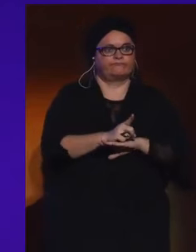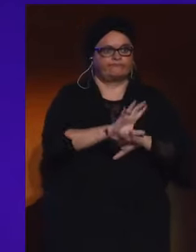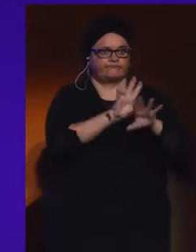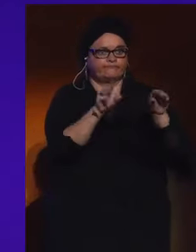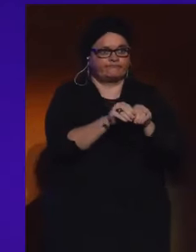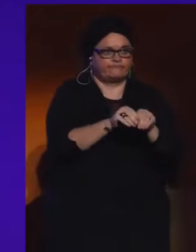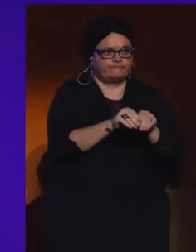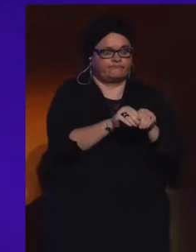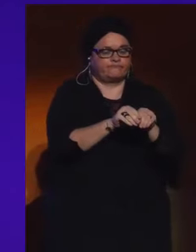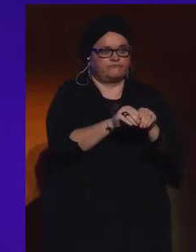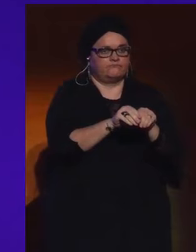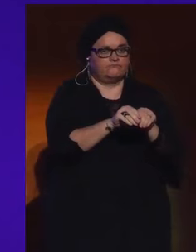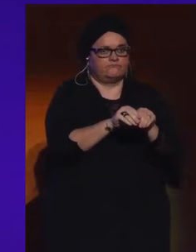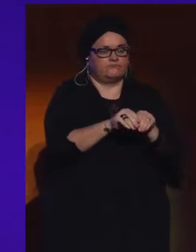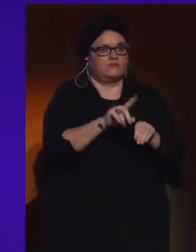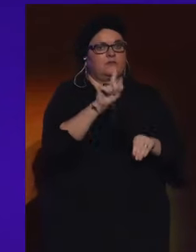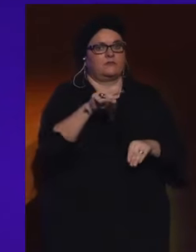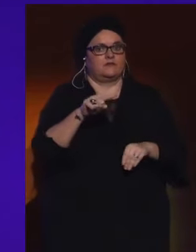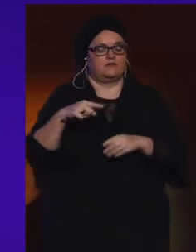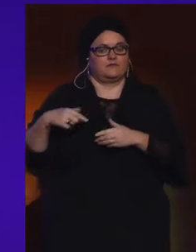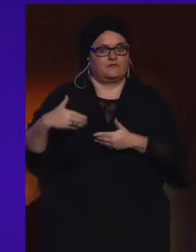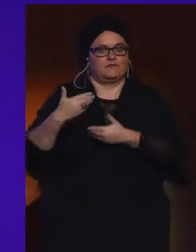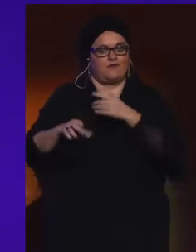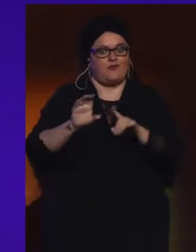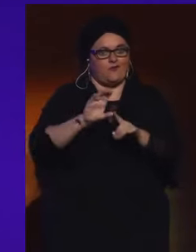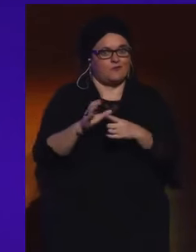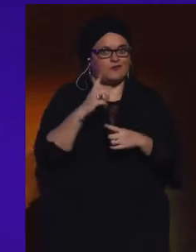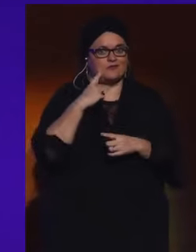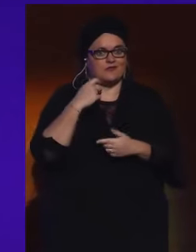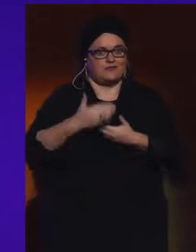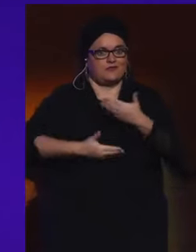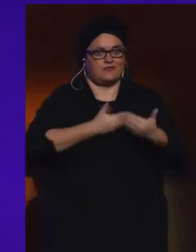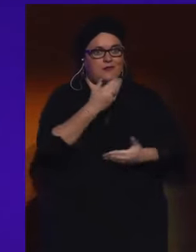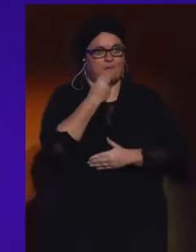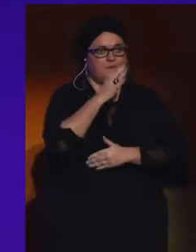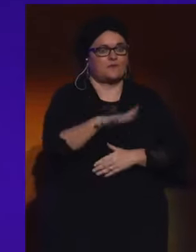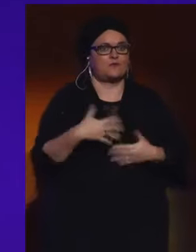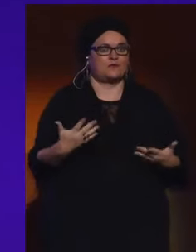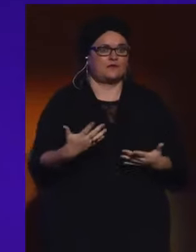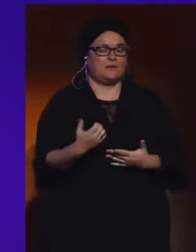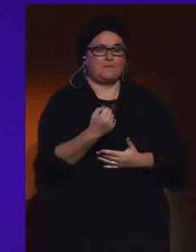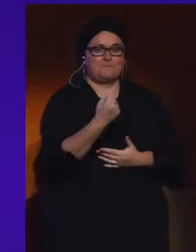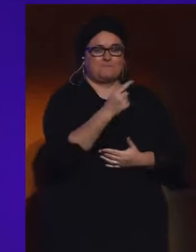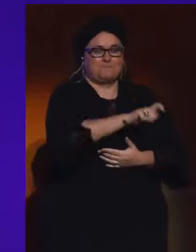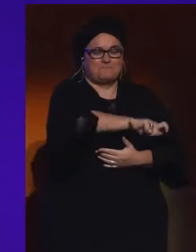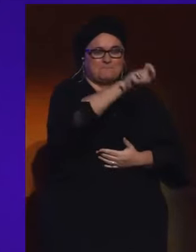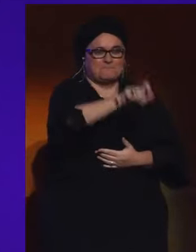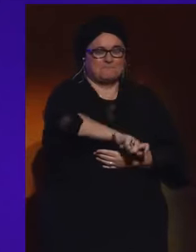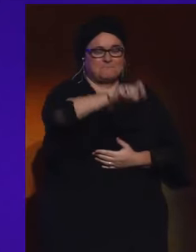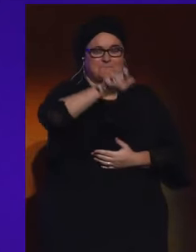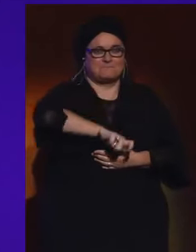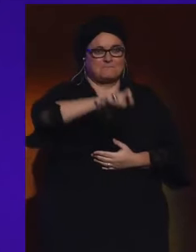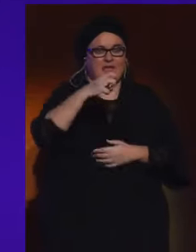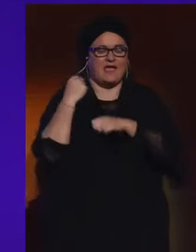Eta batzen da, herri honen tradizio komunitariorik onena. Milaka eta milaka persona izan